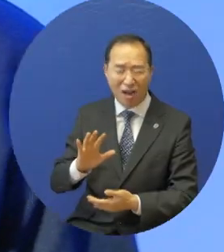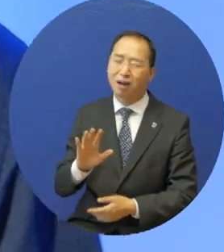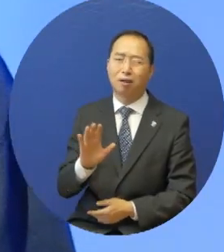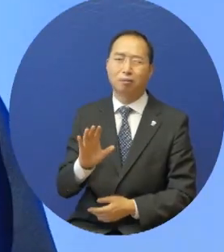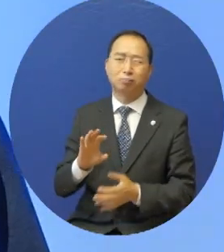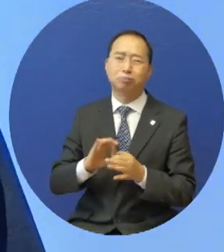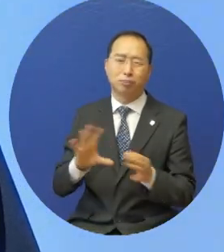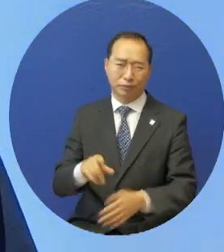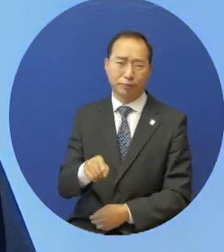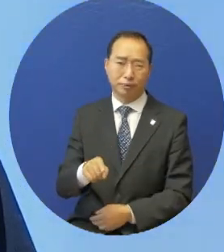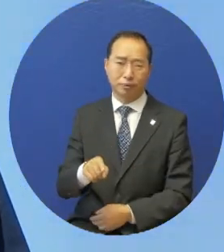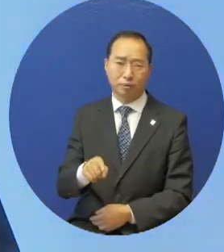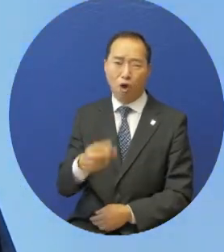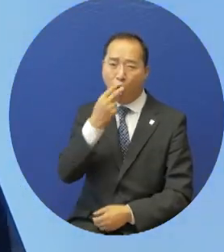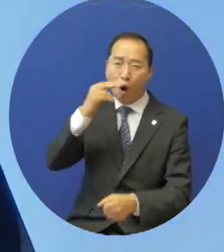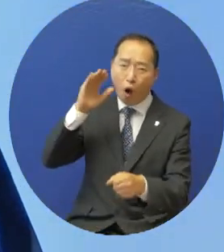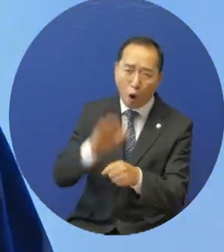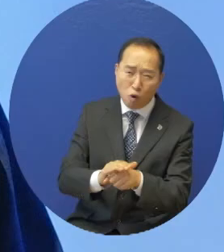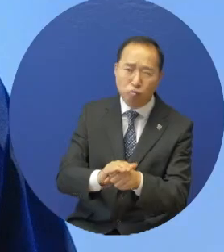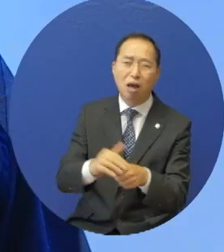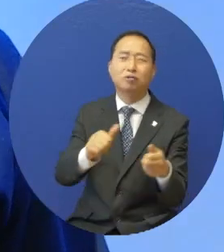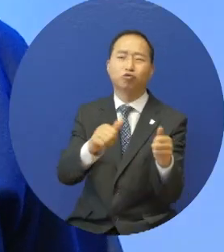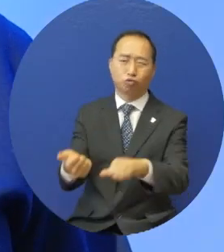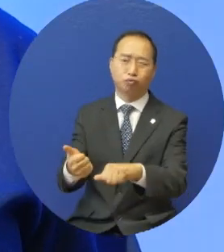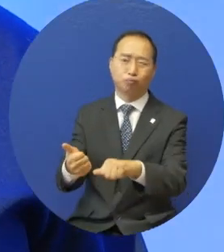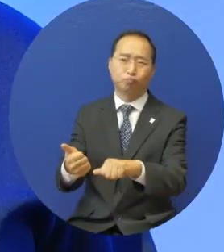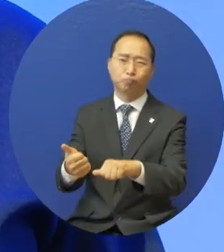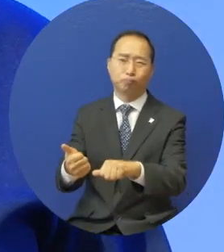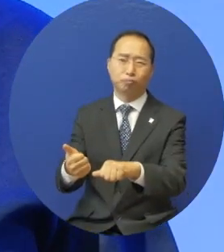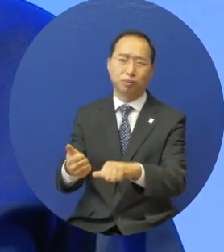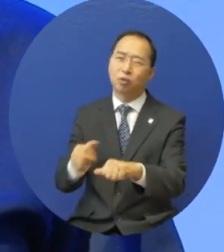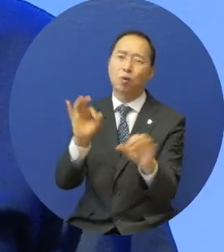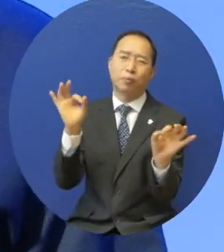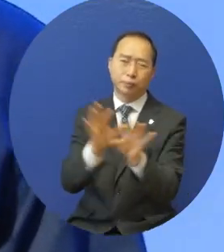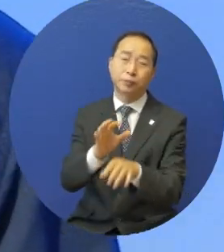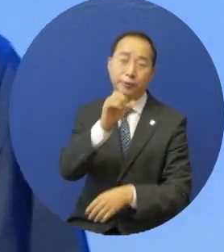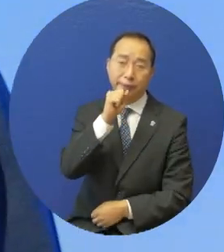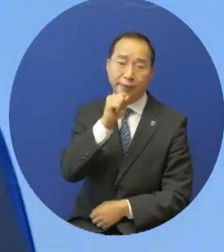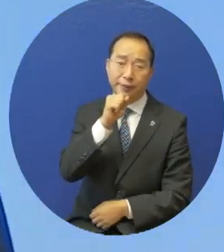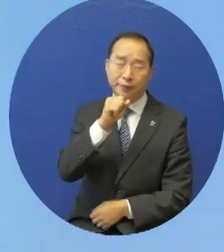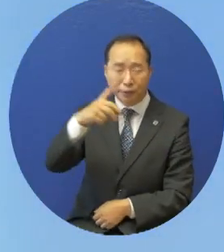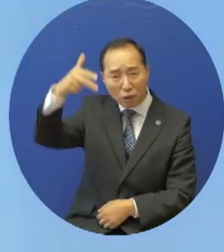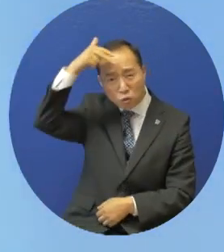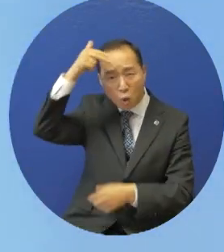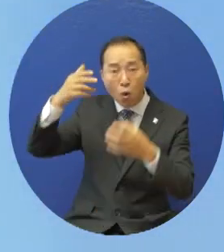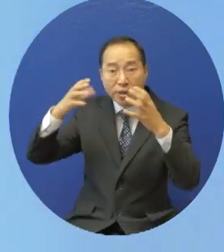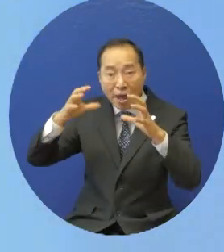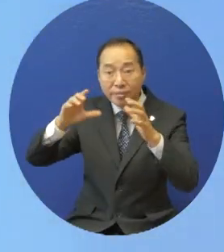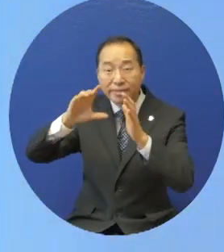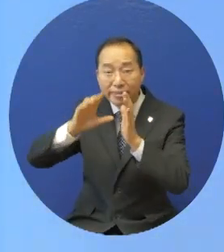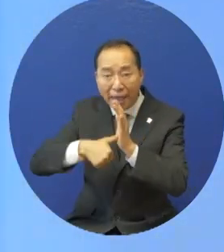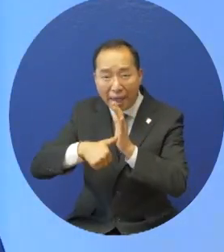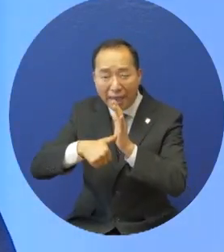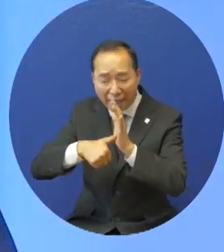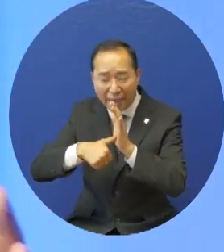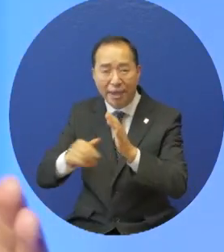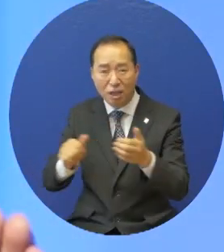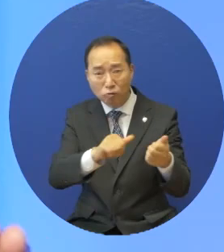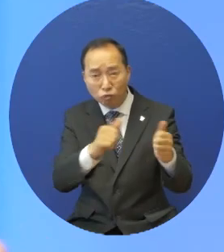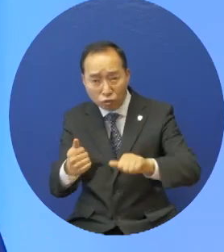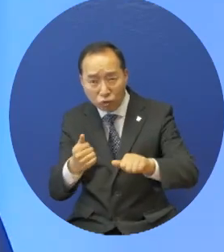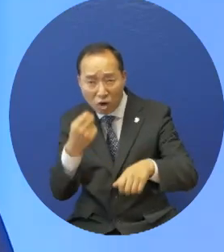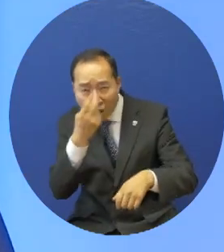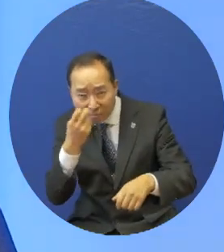아니라요. 억울한 죽음이 없었으면 좋겠다는 거지요. 그러니까 조선시대의 조상들은 이렇게